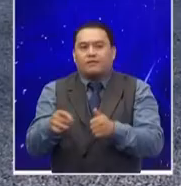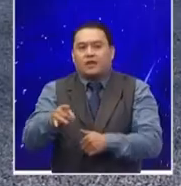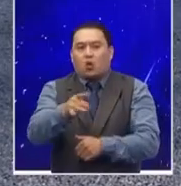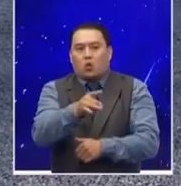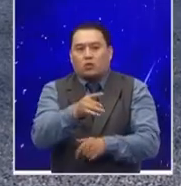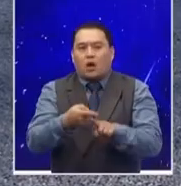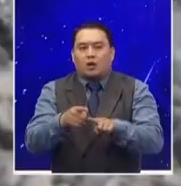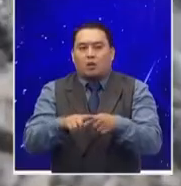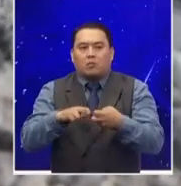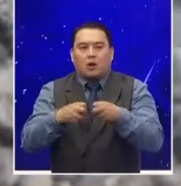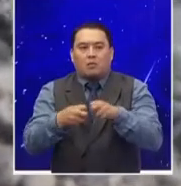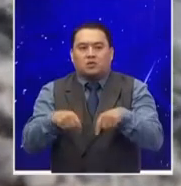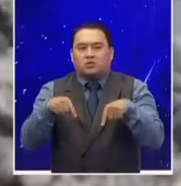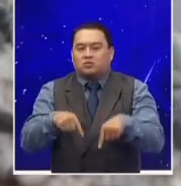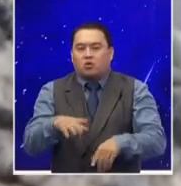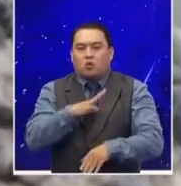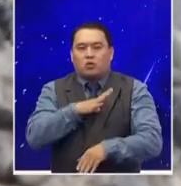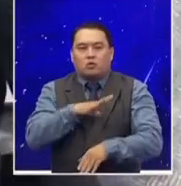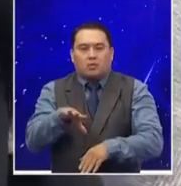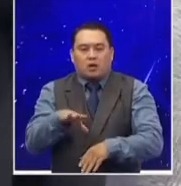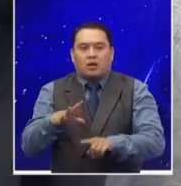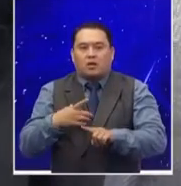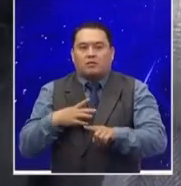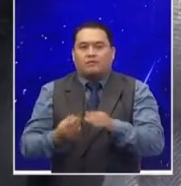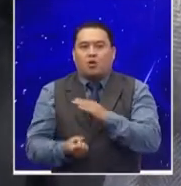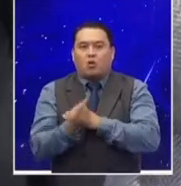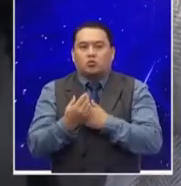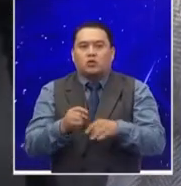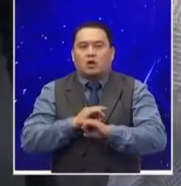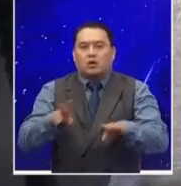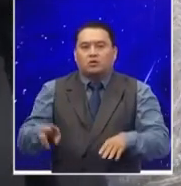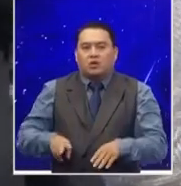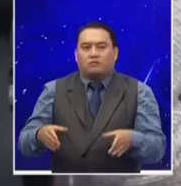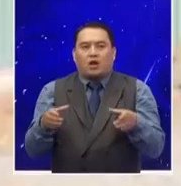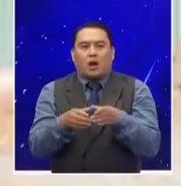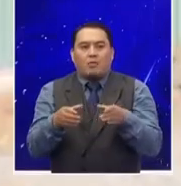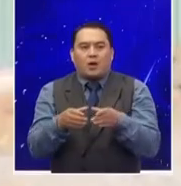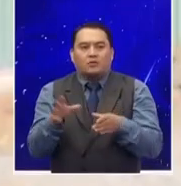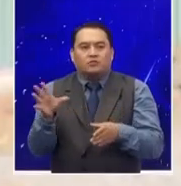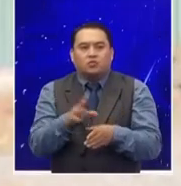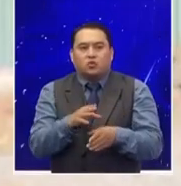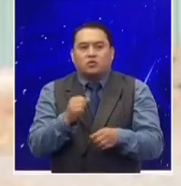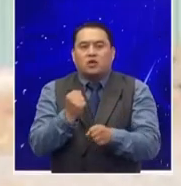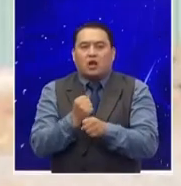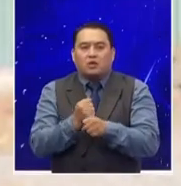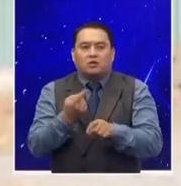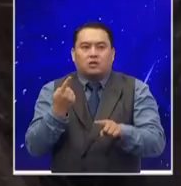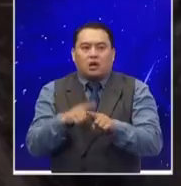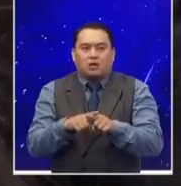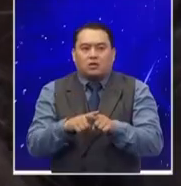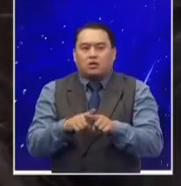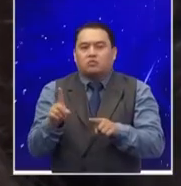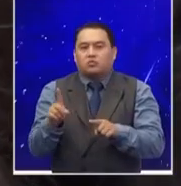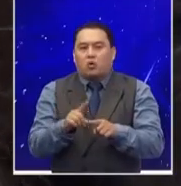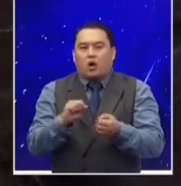регионах. Но таких проблем, как на данном участке, у них прежде не возникало, утверждает директор компании. Все дело, как оказалось, в технических